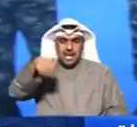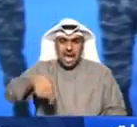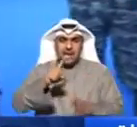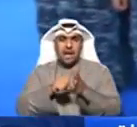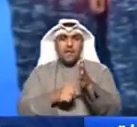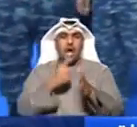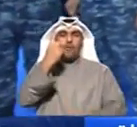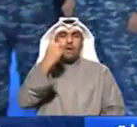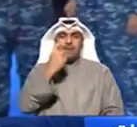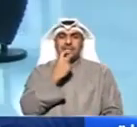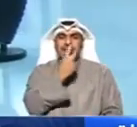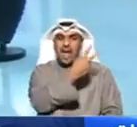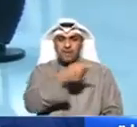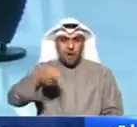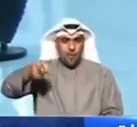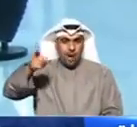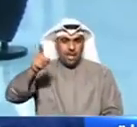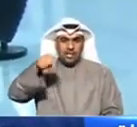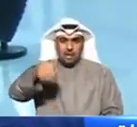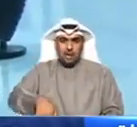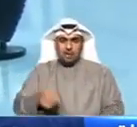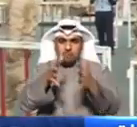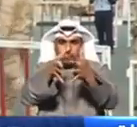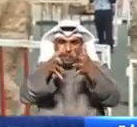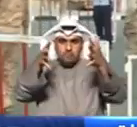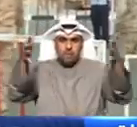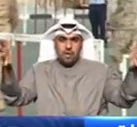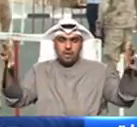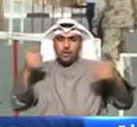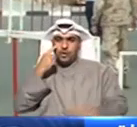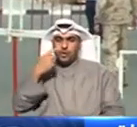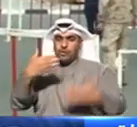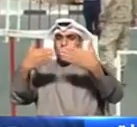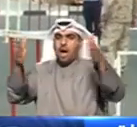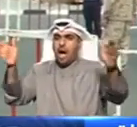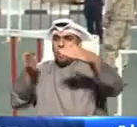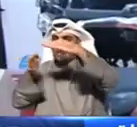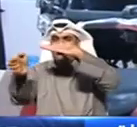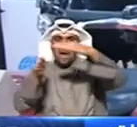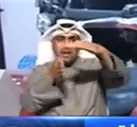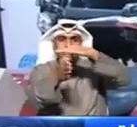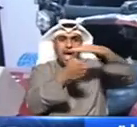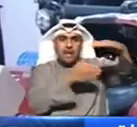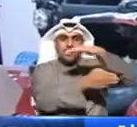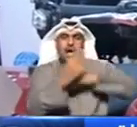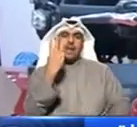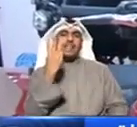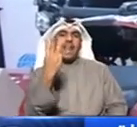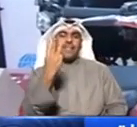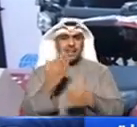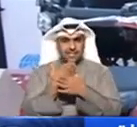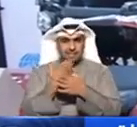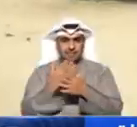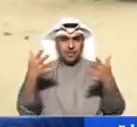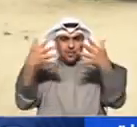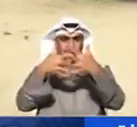عام 2011، حيث ضم 3 قاعات نظرا لزيادة أعداد الدول والشركات المصنعة،